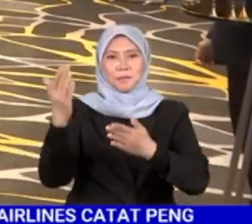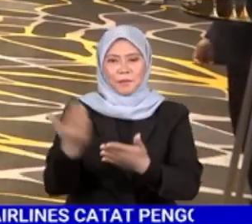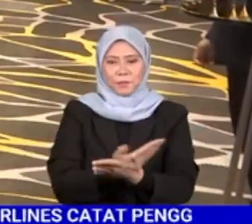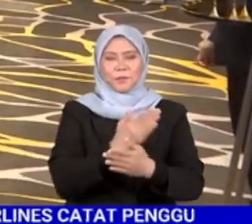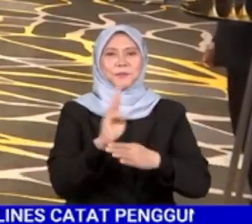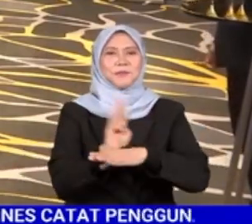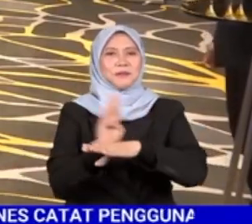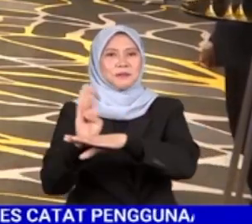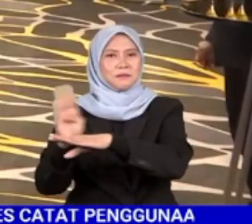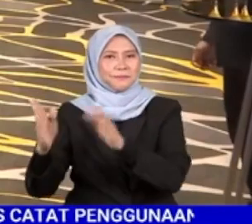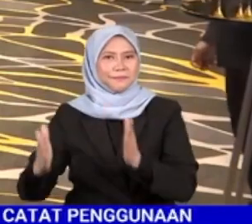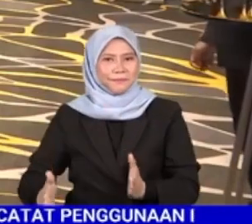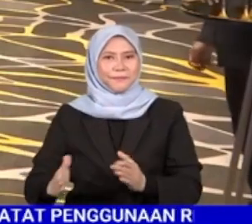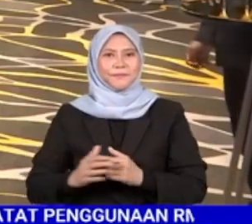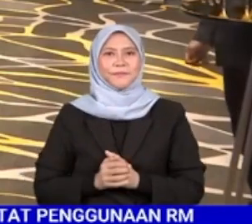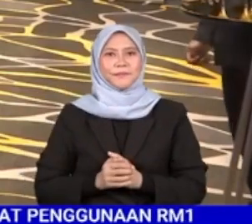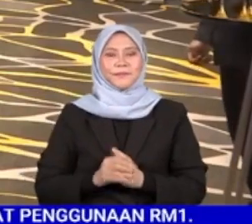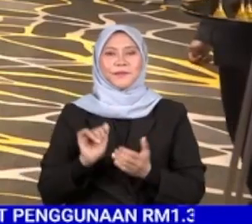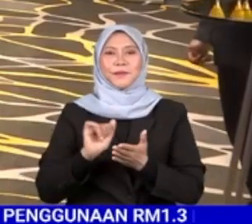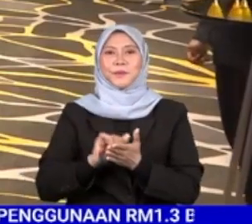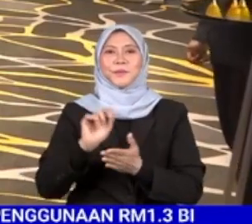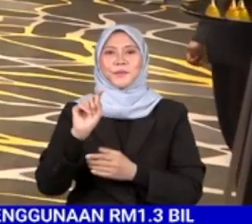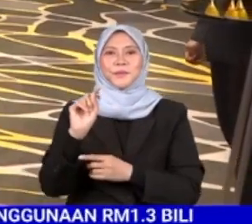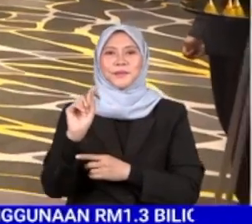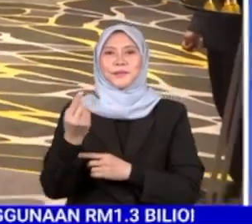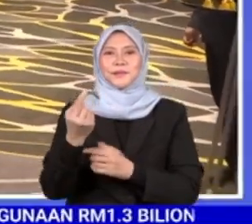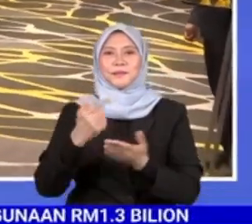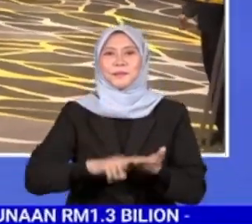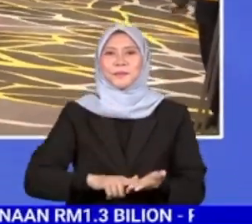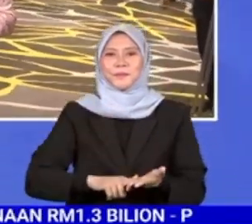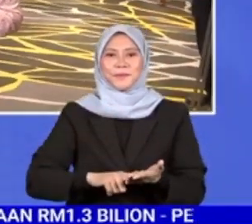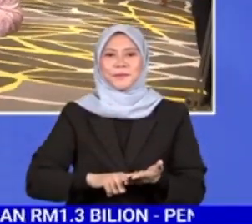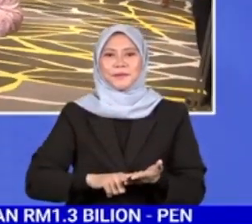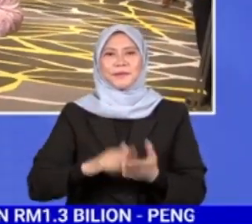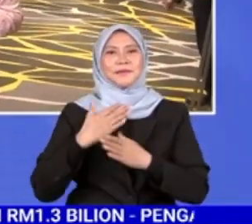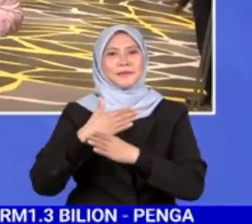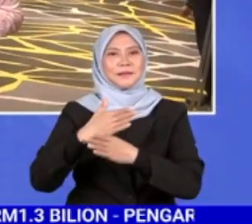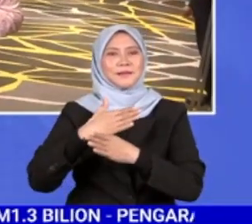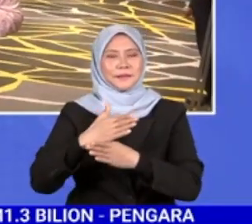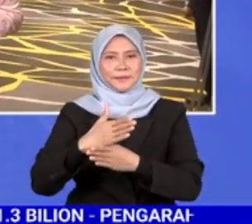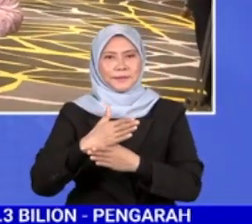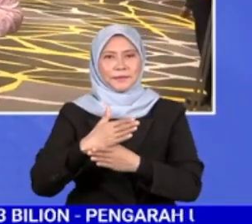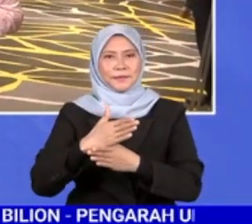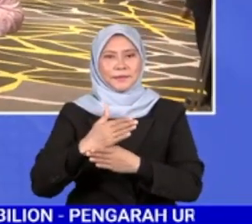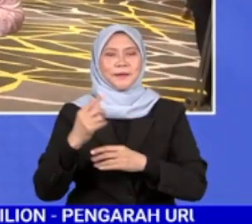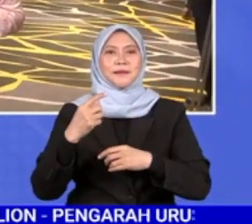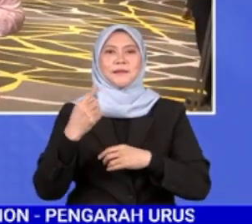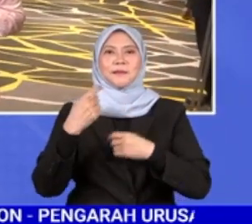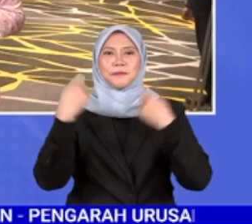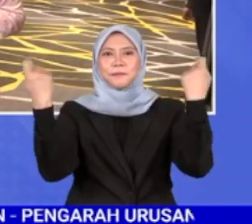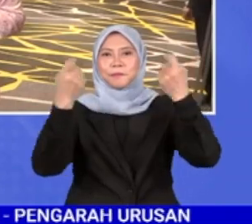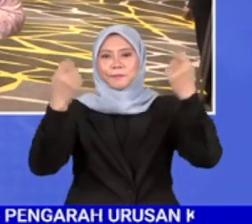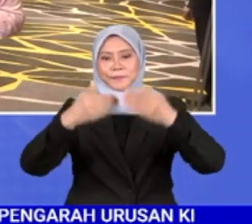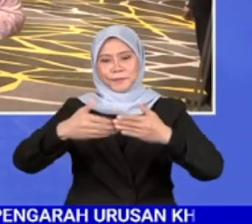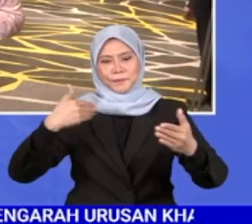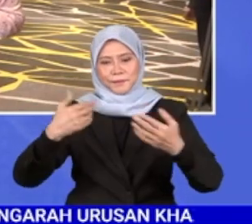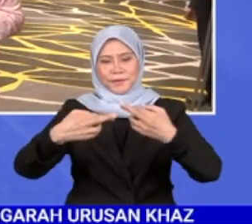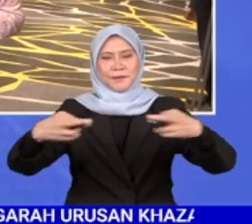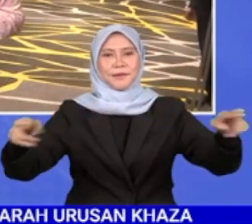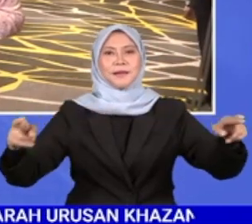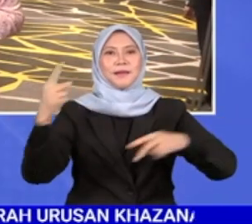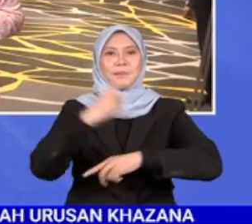kepada usahawan-usahawan tempatan. Dan saya kira untuk itu perkembangan yang saya dapat kongsikan bersempena dengan Majlis Pra-Pelancaran Hari